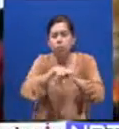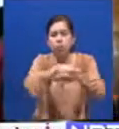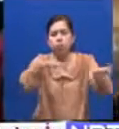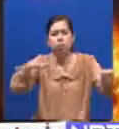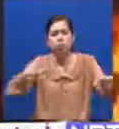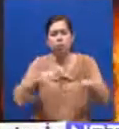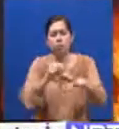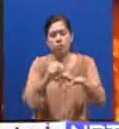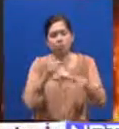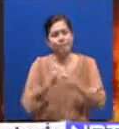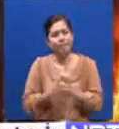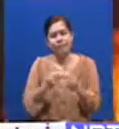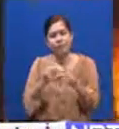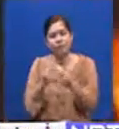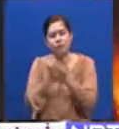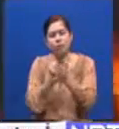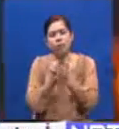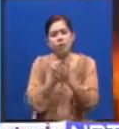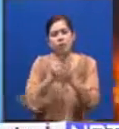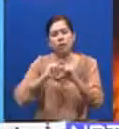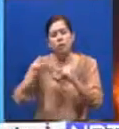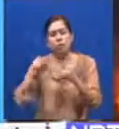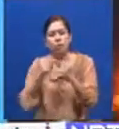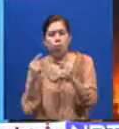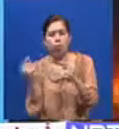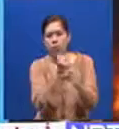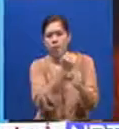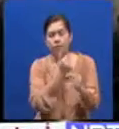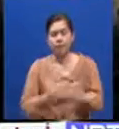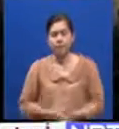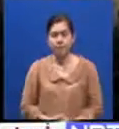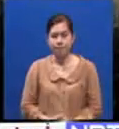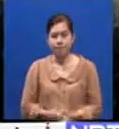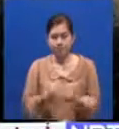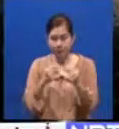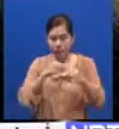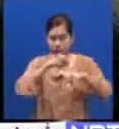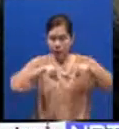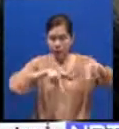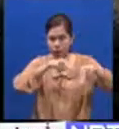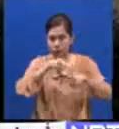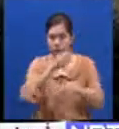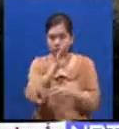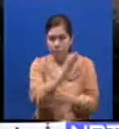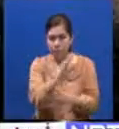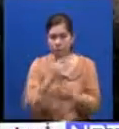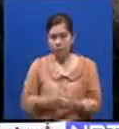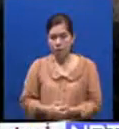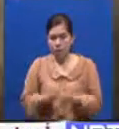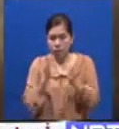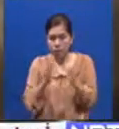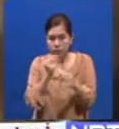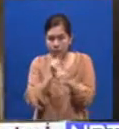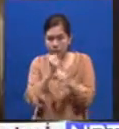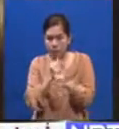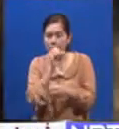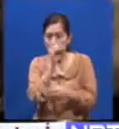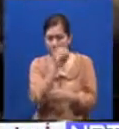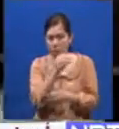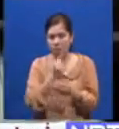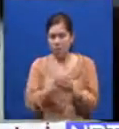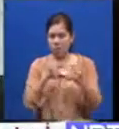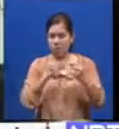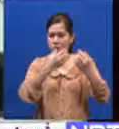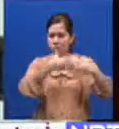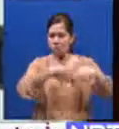ราะว่าไฟลุกลามอย่างรวดเร็วจากการตรวจสอบของเจ้าหน้าที่อุตสาหกรรมจังหวัดพระนครศรีอยุธยาพบว่าโรงงานแห่งนี้ยังไ